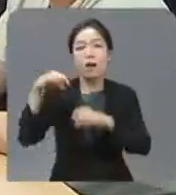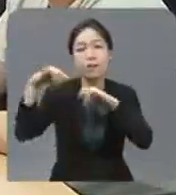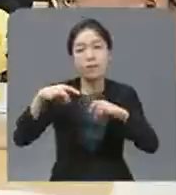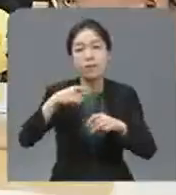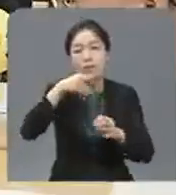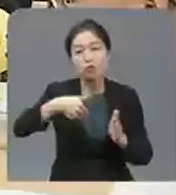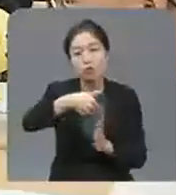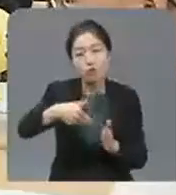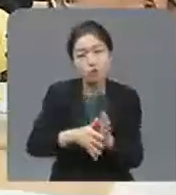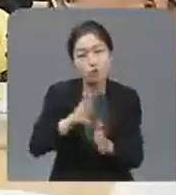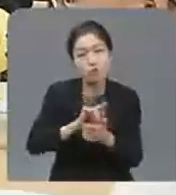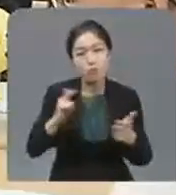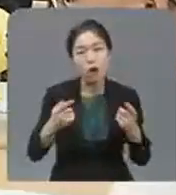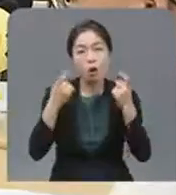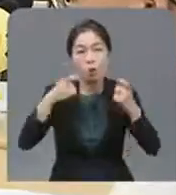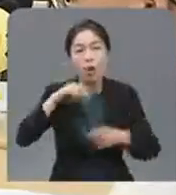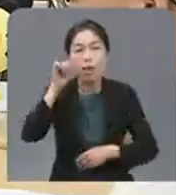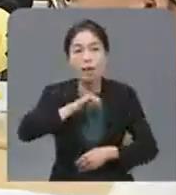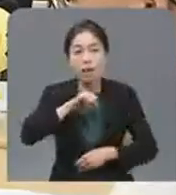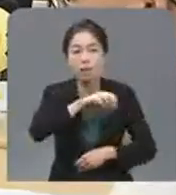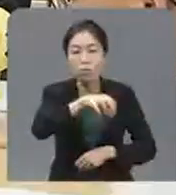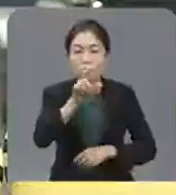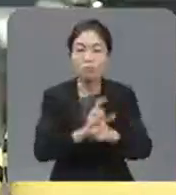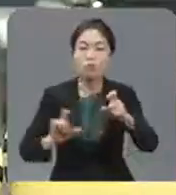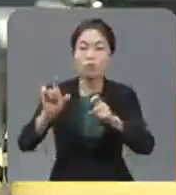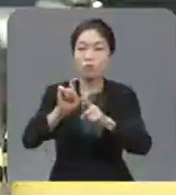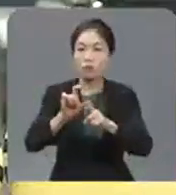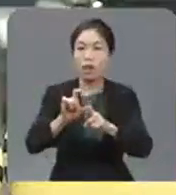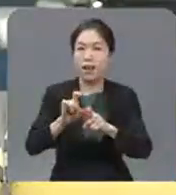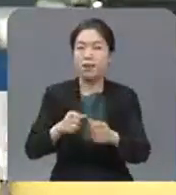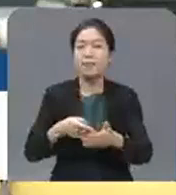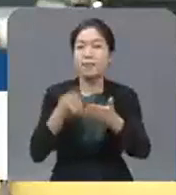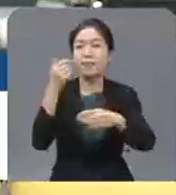레저용지도 추가 투자지구로 추진할 예정입니다 하반기에도